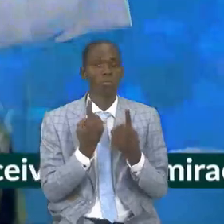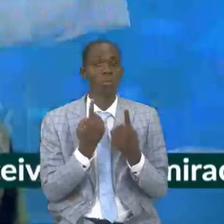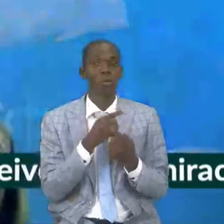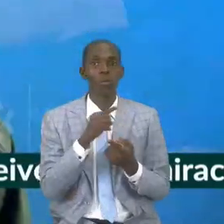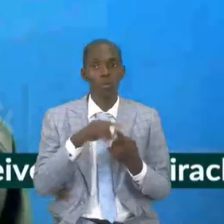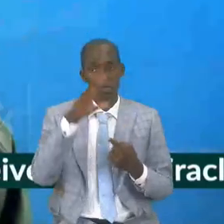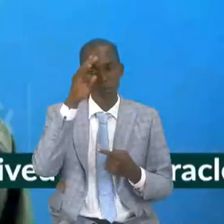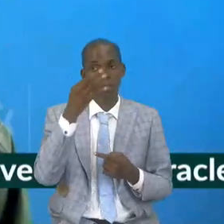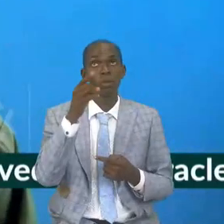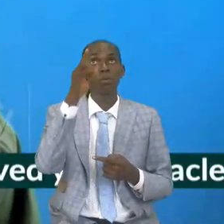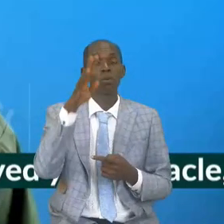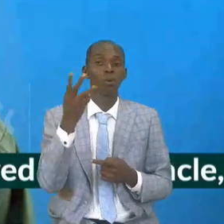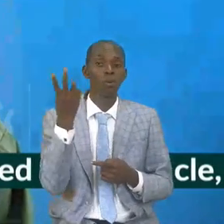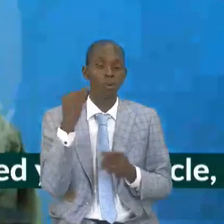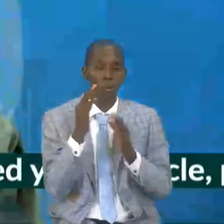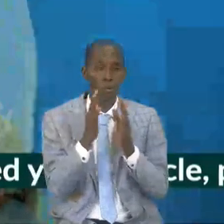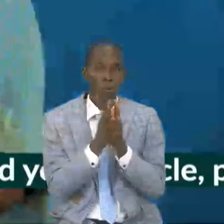l'homme de Dieu priait.